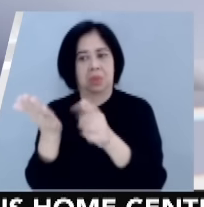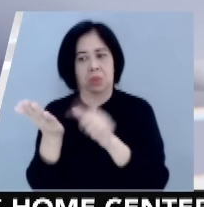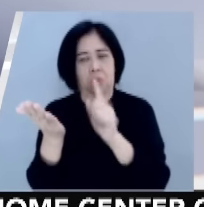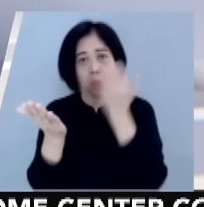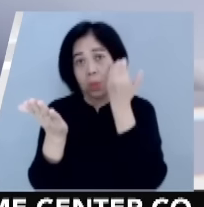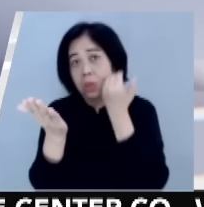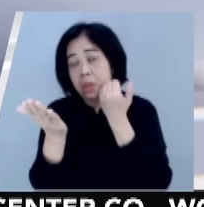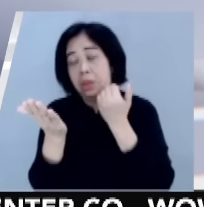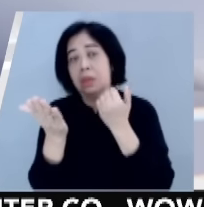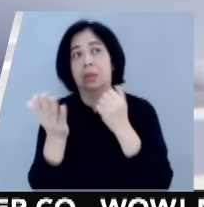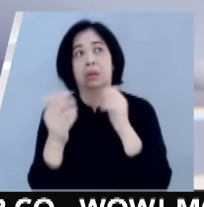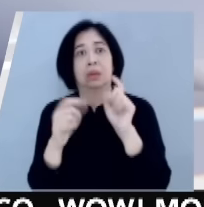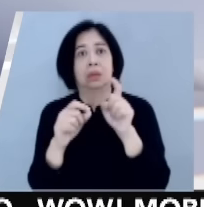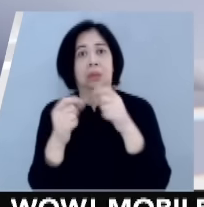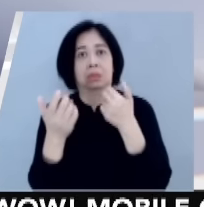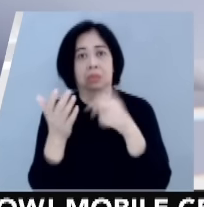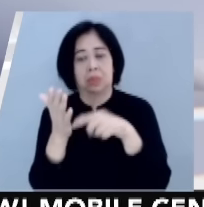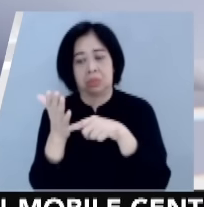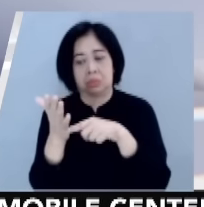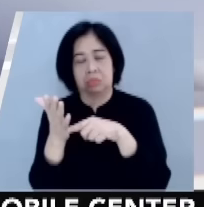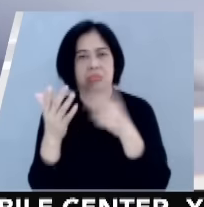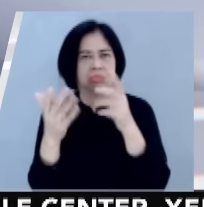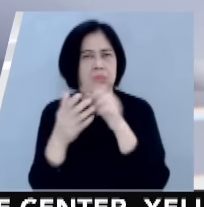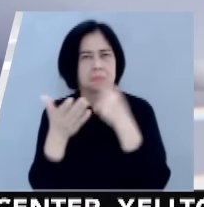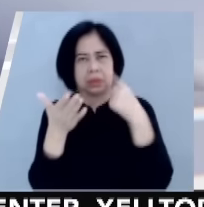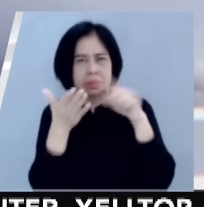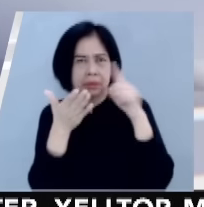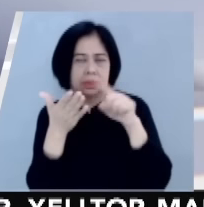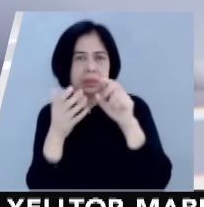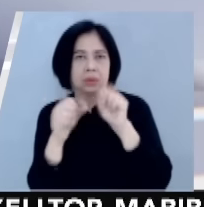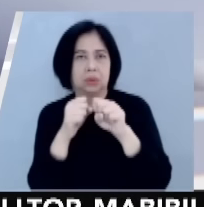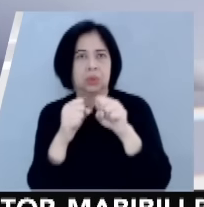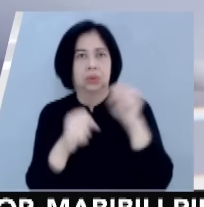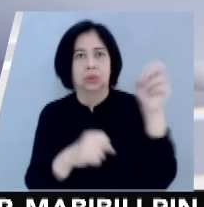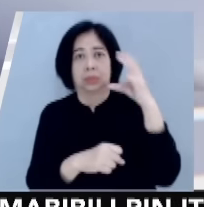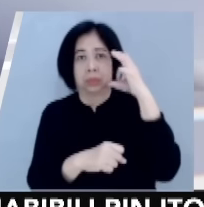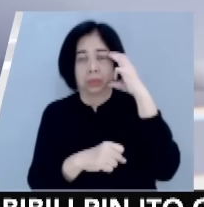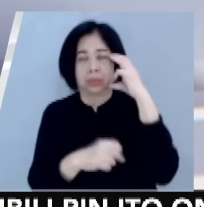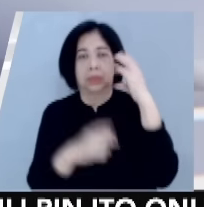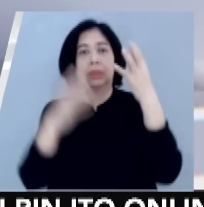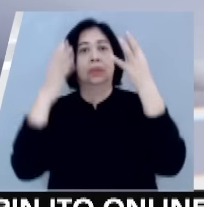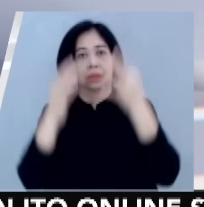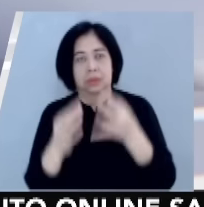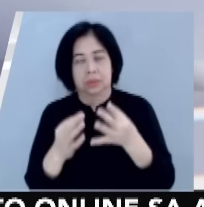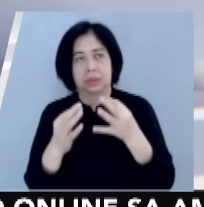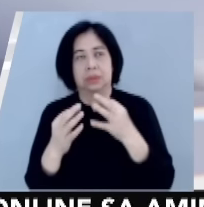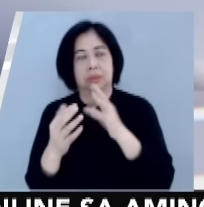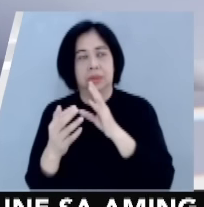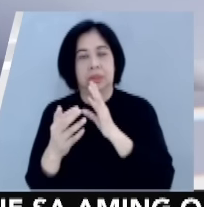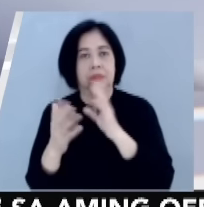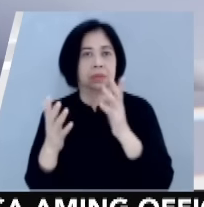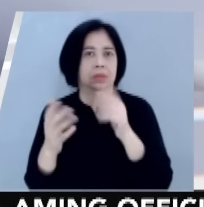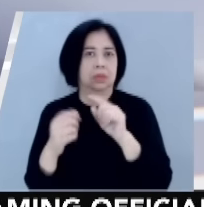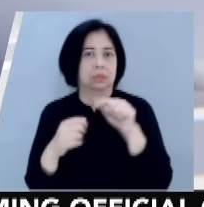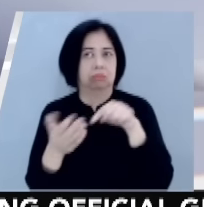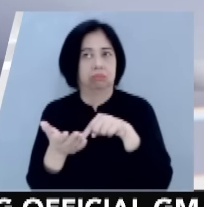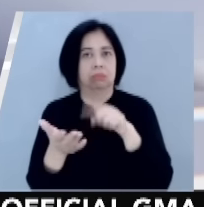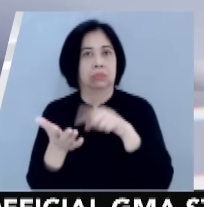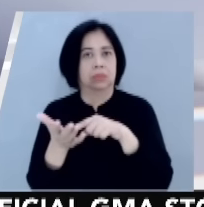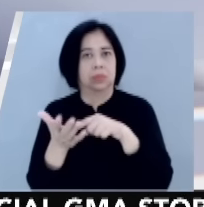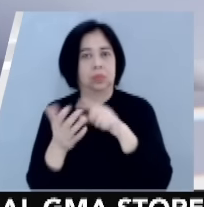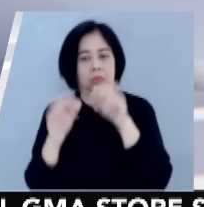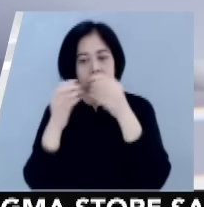kung na-verified, mga ganyan. Para si Speaker can decide on the basis of the information